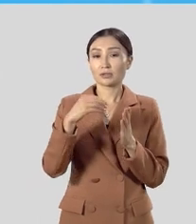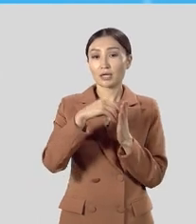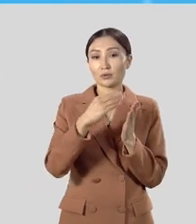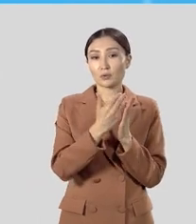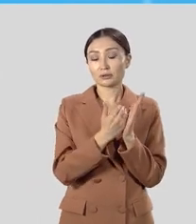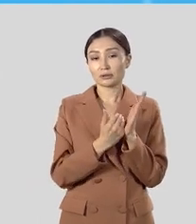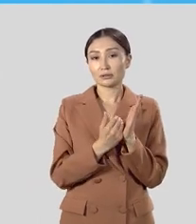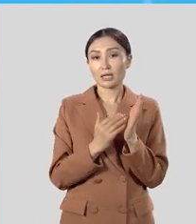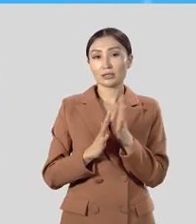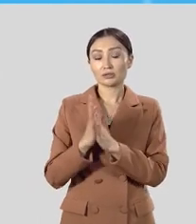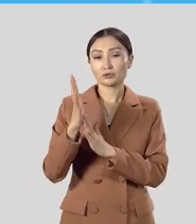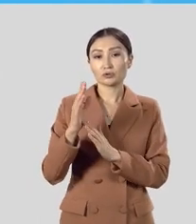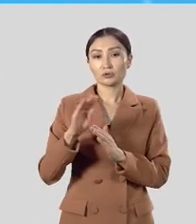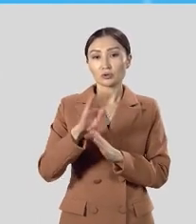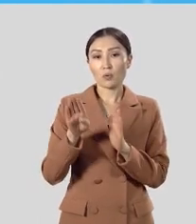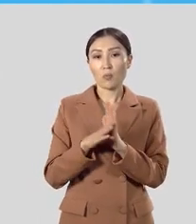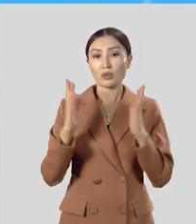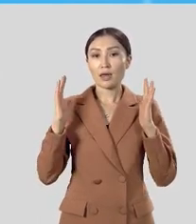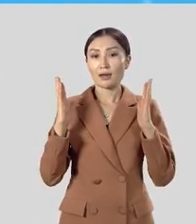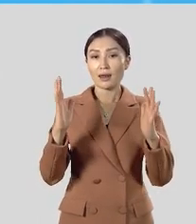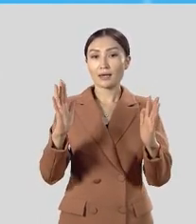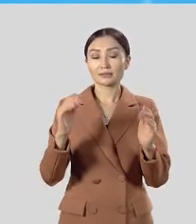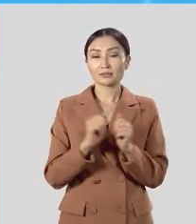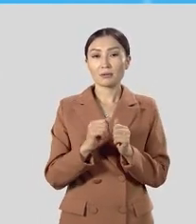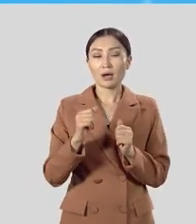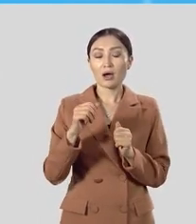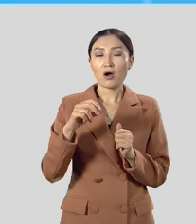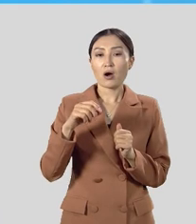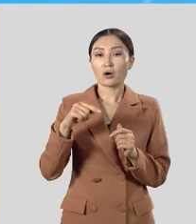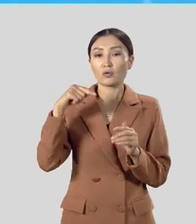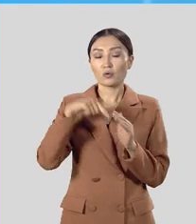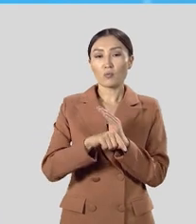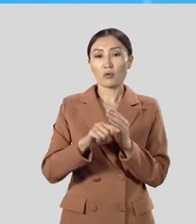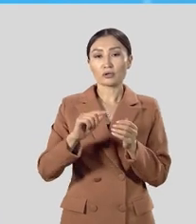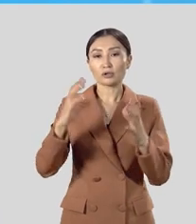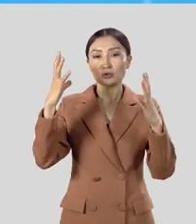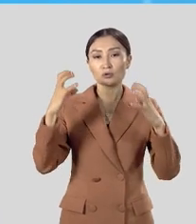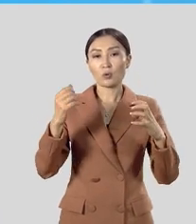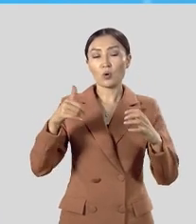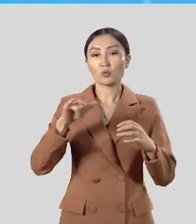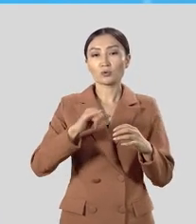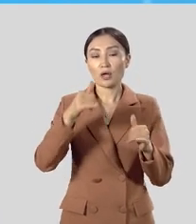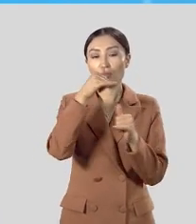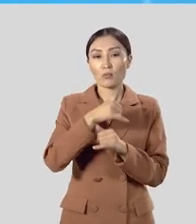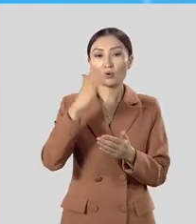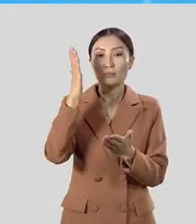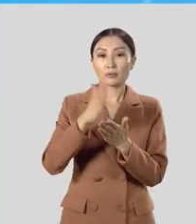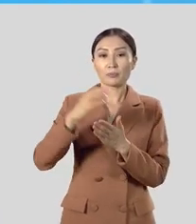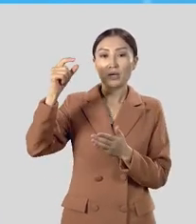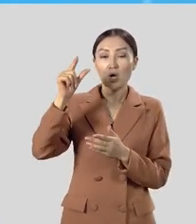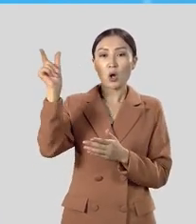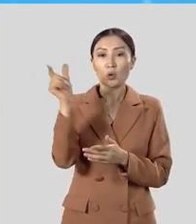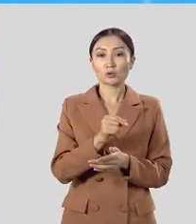относятся растения, растущие под пологом леса, в глубоких расщелинах и других местах, куда не проникают прямые лучи